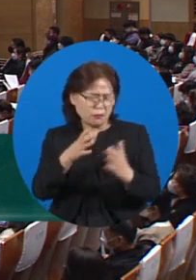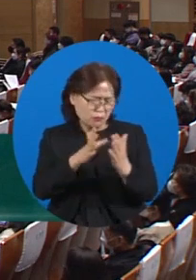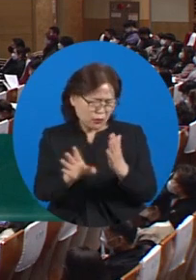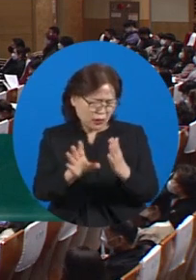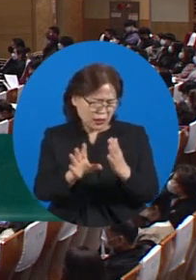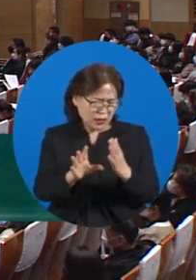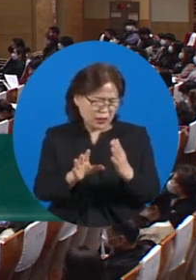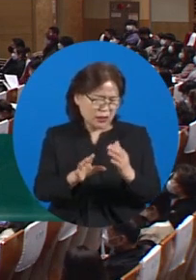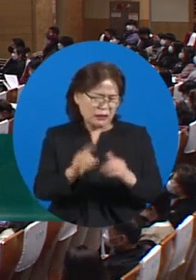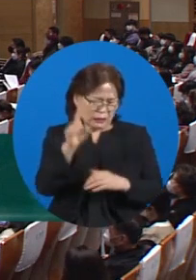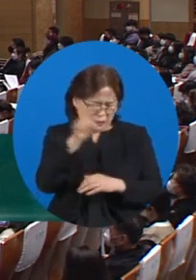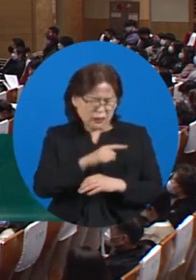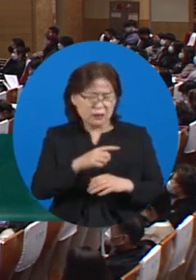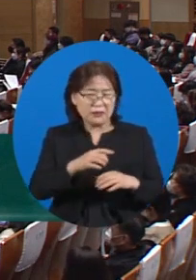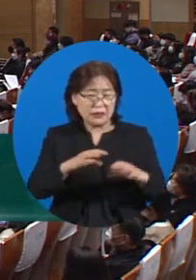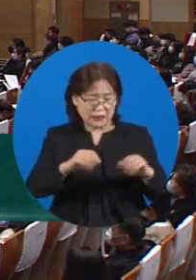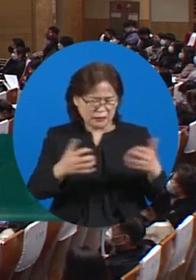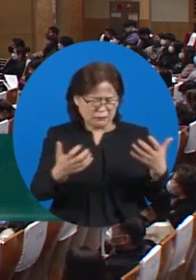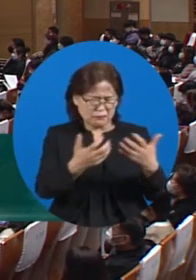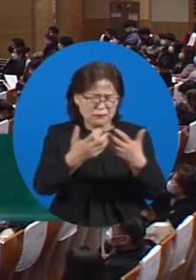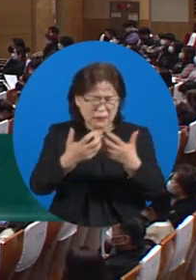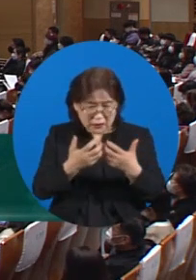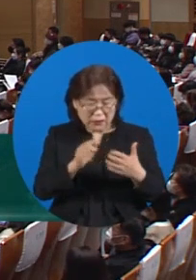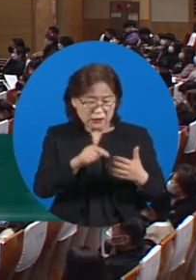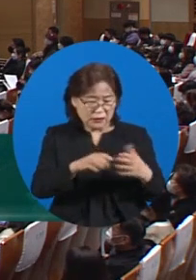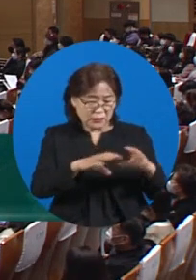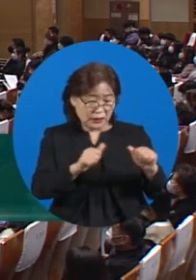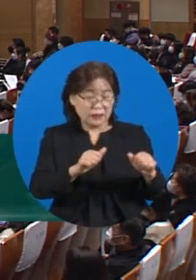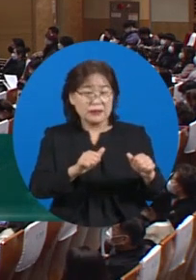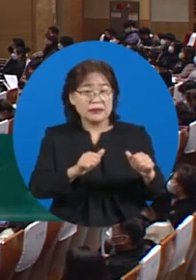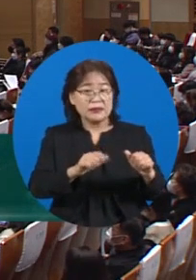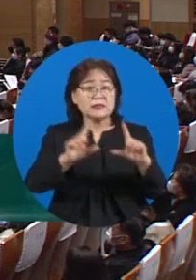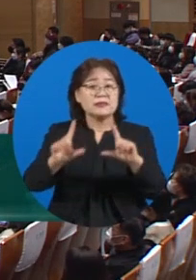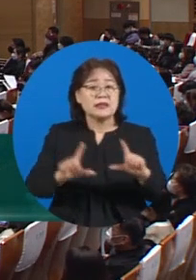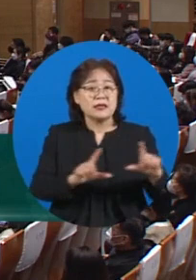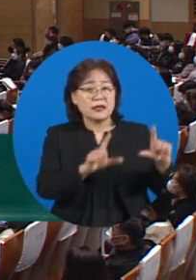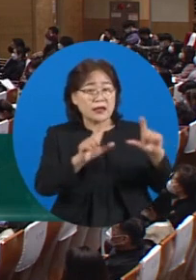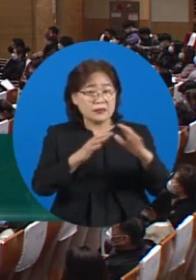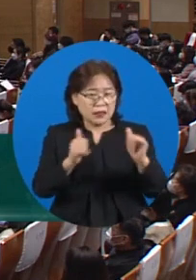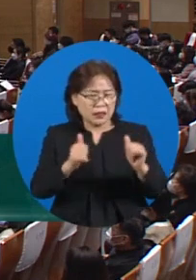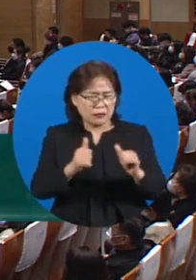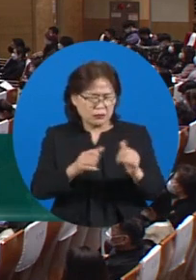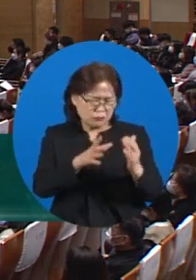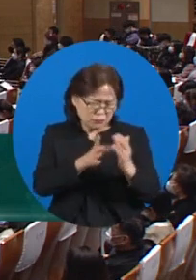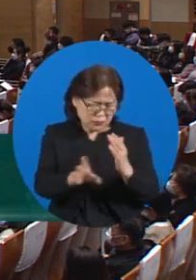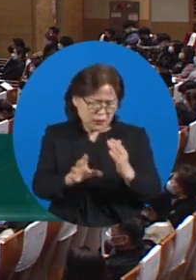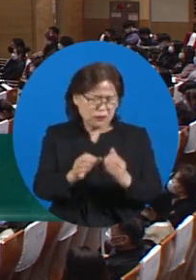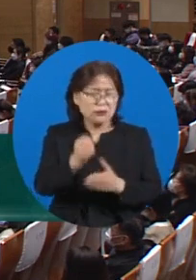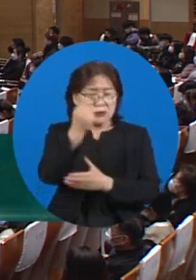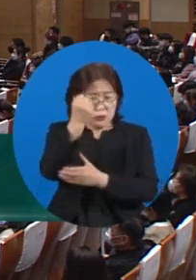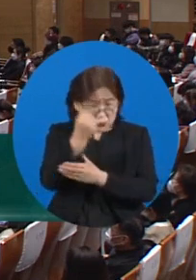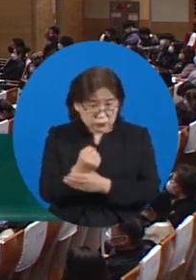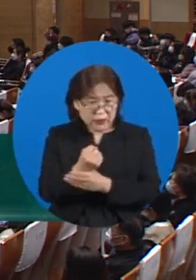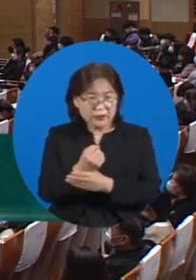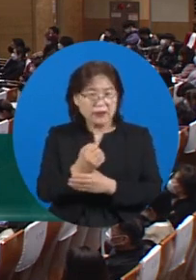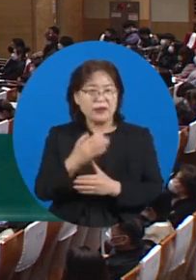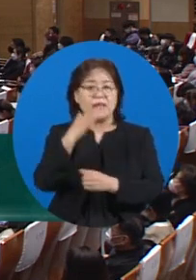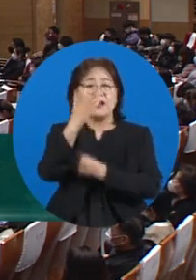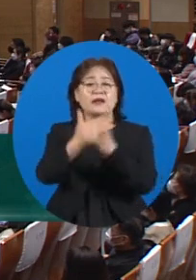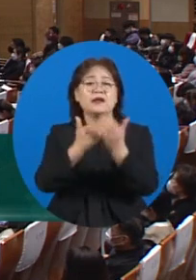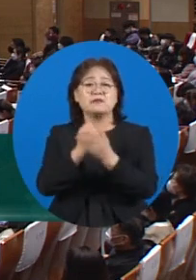땅에 가득한 지름 극 땅을 살아가는 사람들이 부패하고 포악 했는데 하나님은 뭐라고